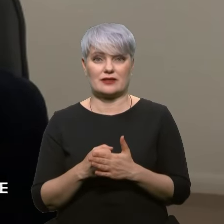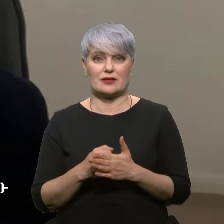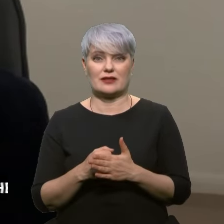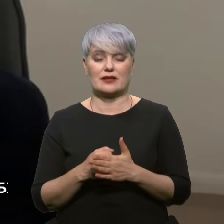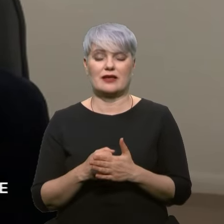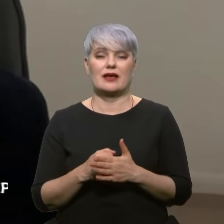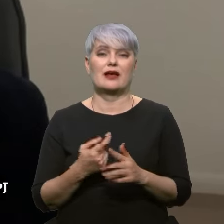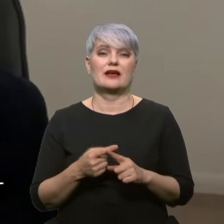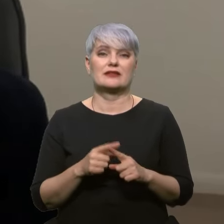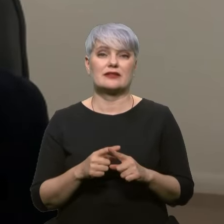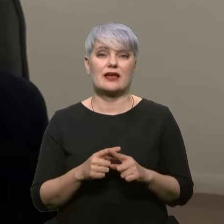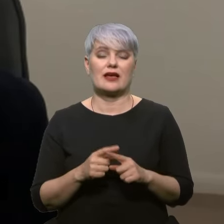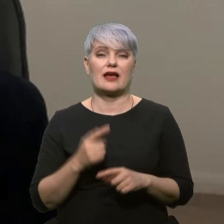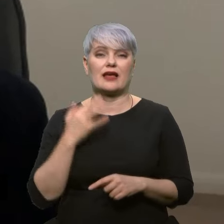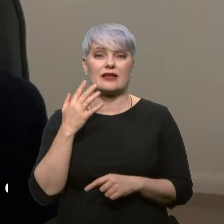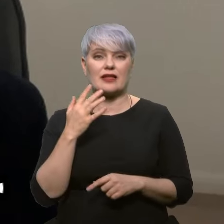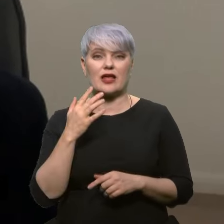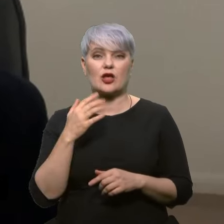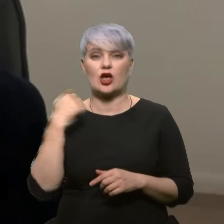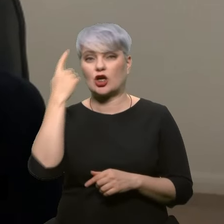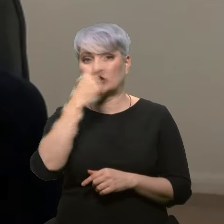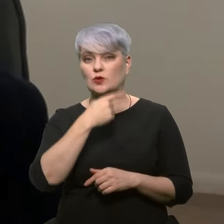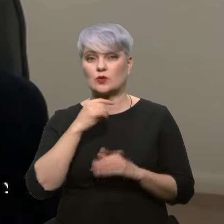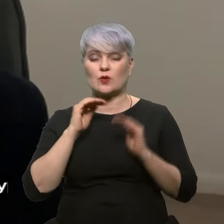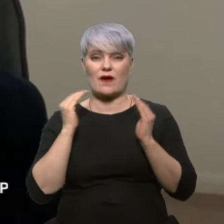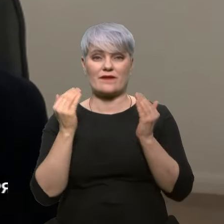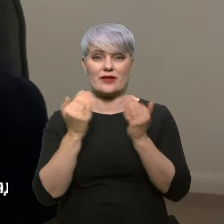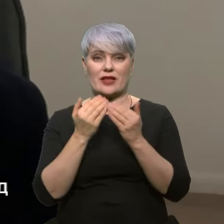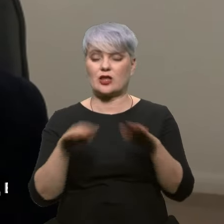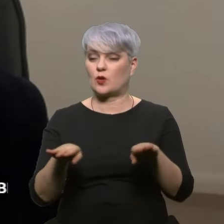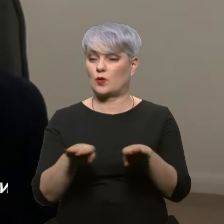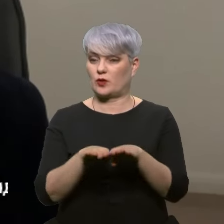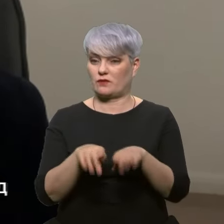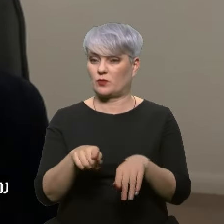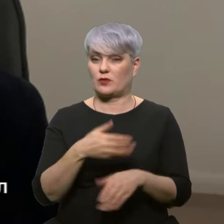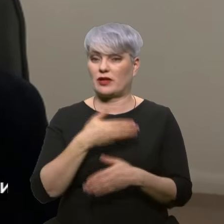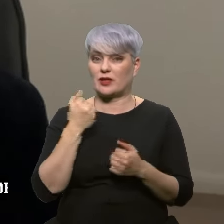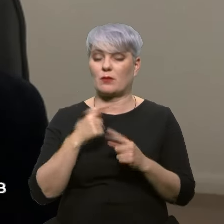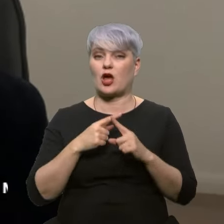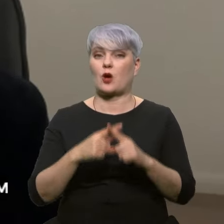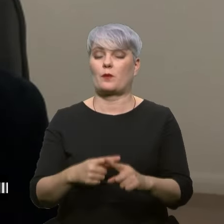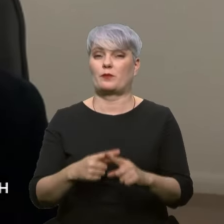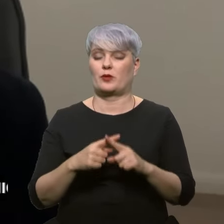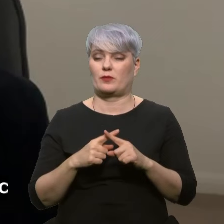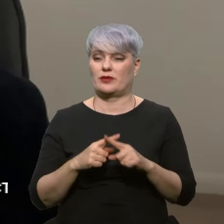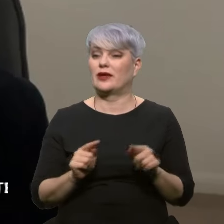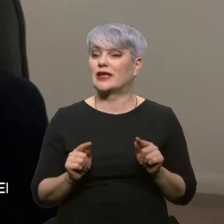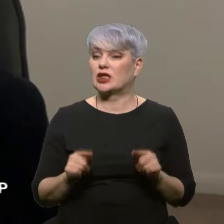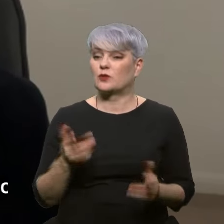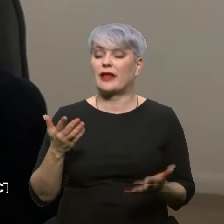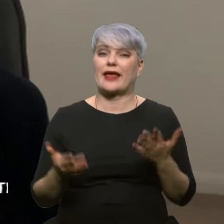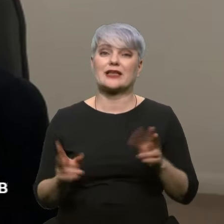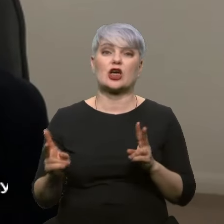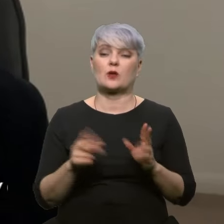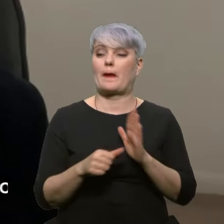суверенної рівності. Ідея і принцип суверенітету держави. Тут не може бути жодних компромісів. І тут, якщо